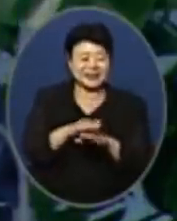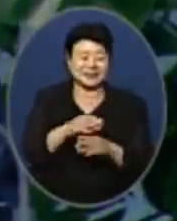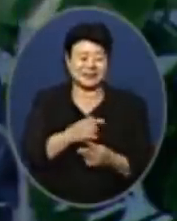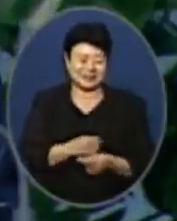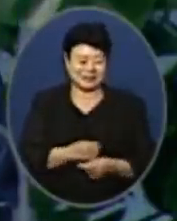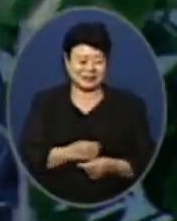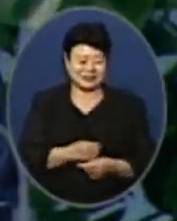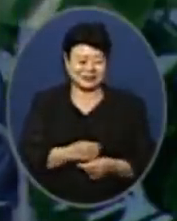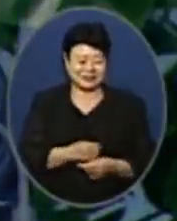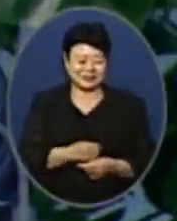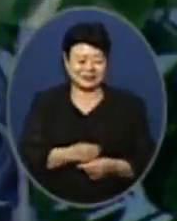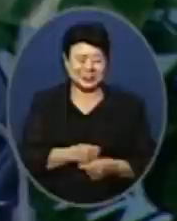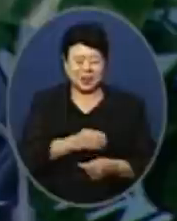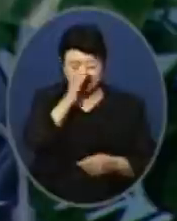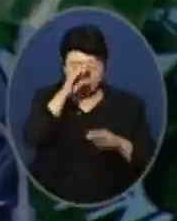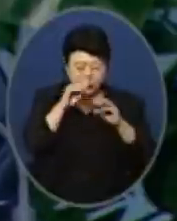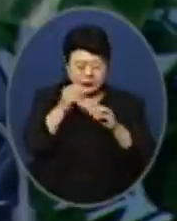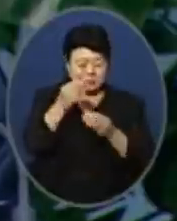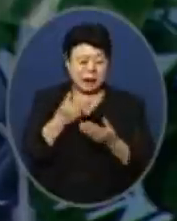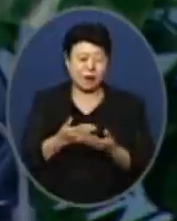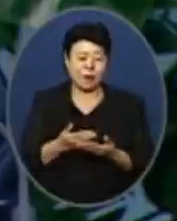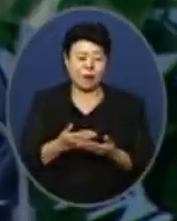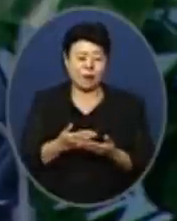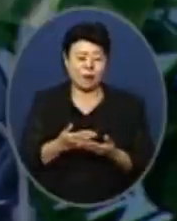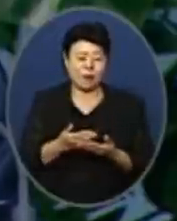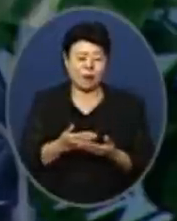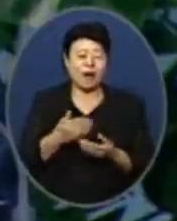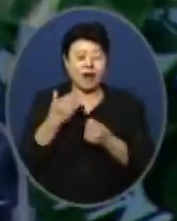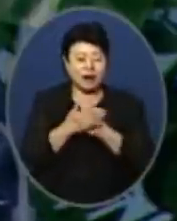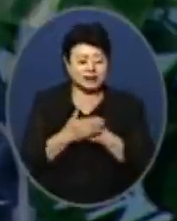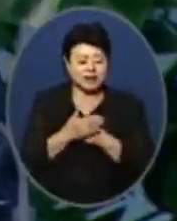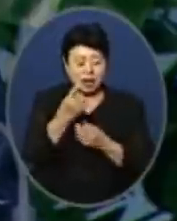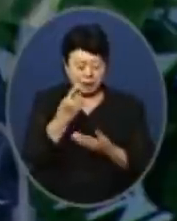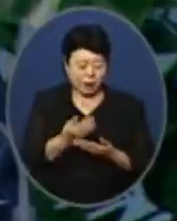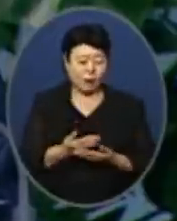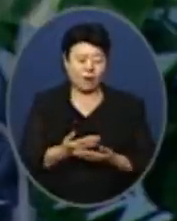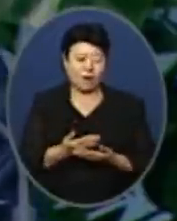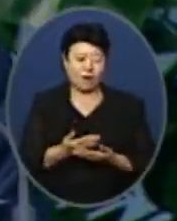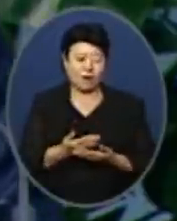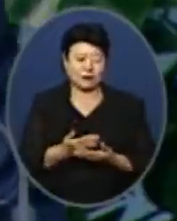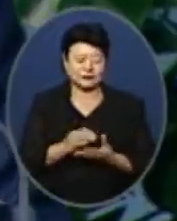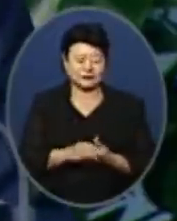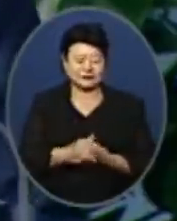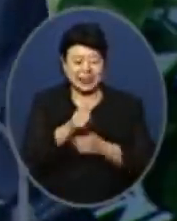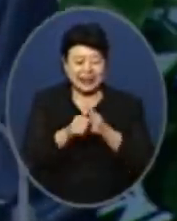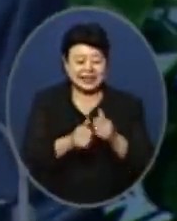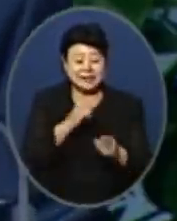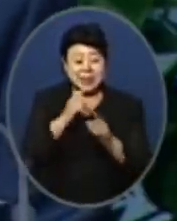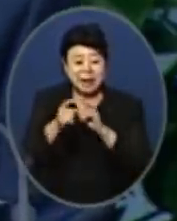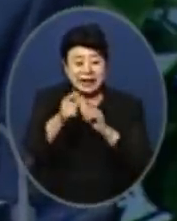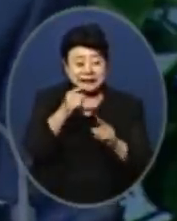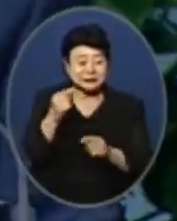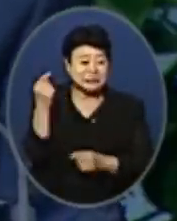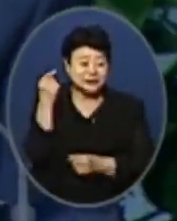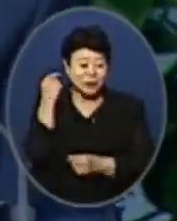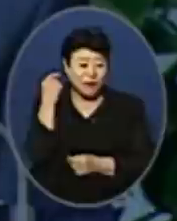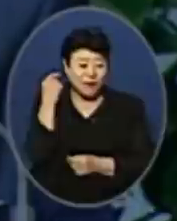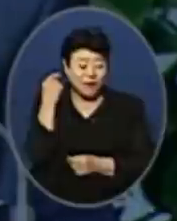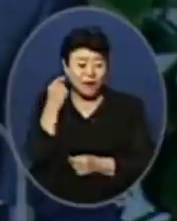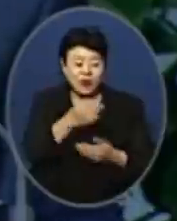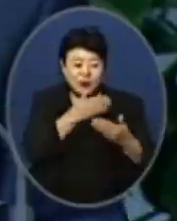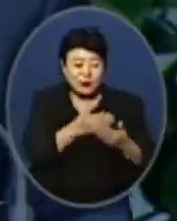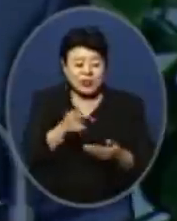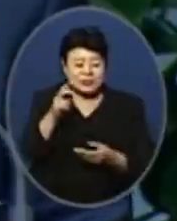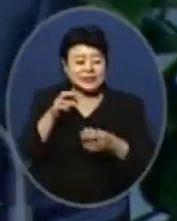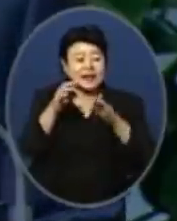같고 병이 고침을 받고 은혜를 받고 하나님의 말씀을 듣고